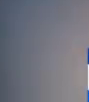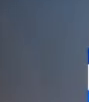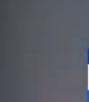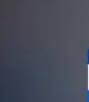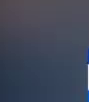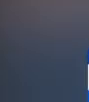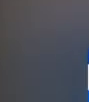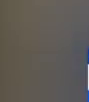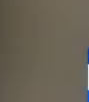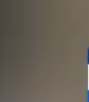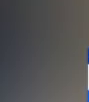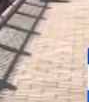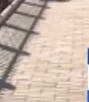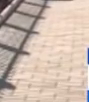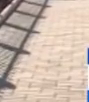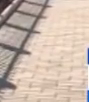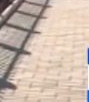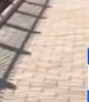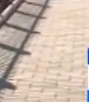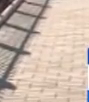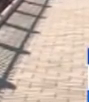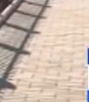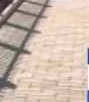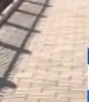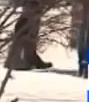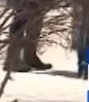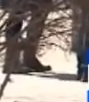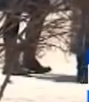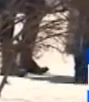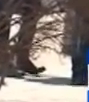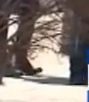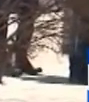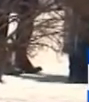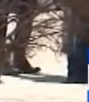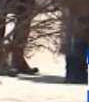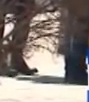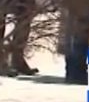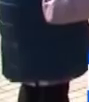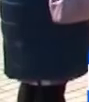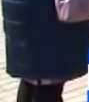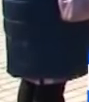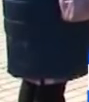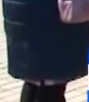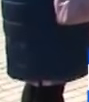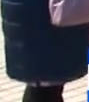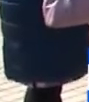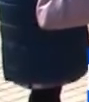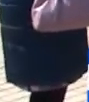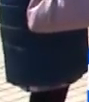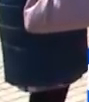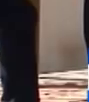Пока в Усть-Каменогорске не ввели режим карантина, десятки местных жителей поспешили в ГЦВП. Однако внутрь они попали не